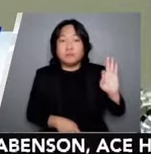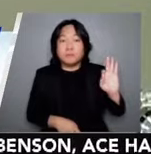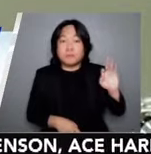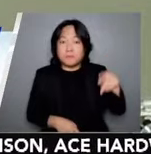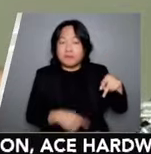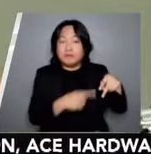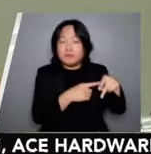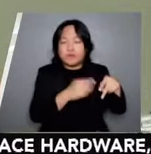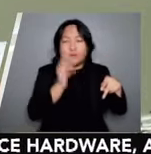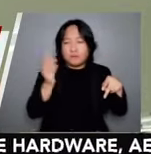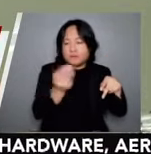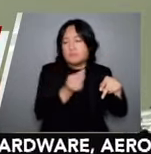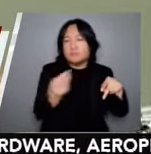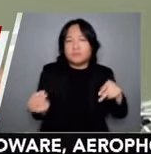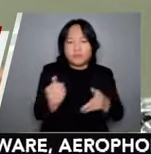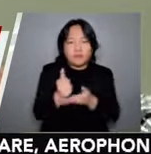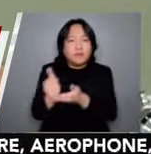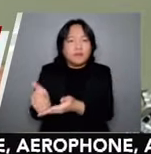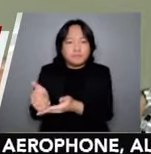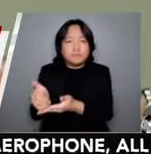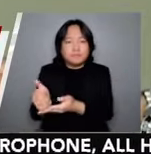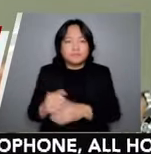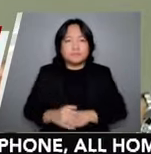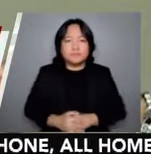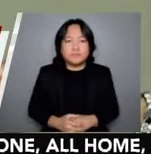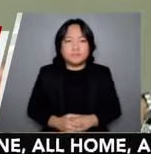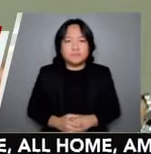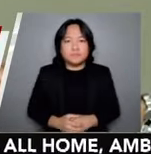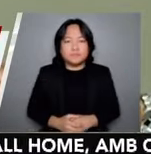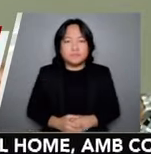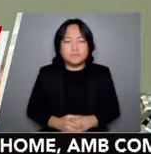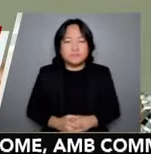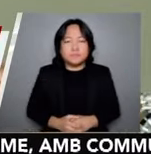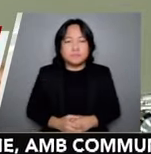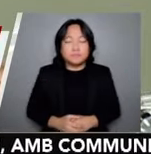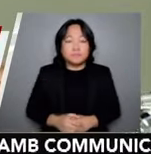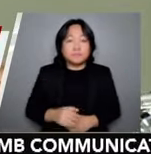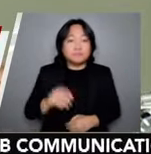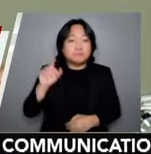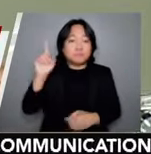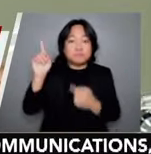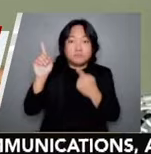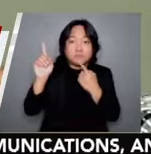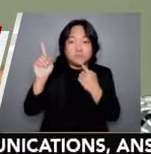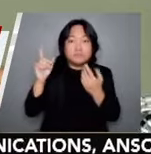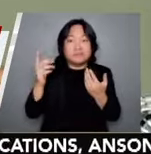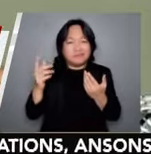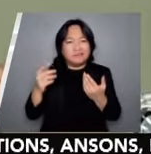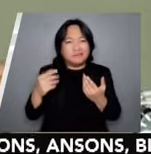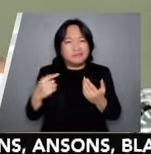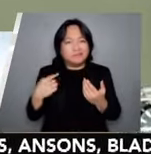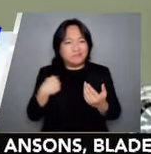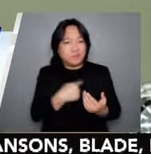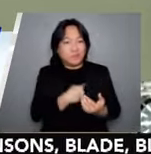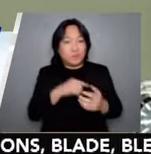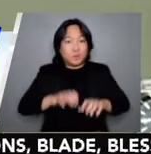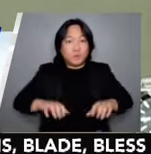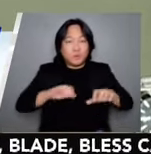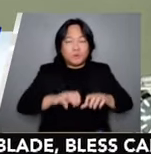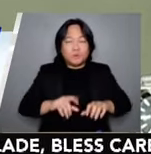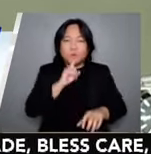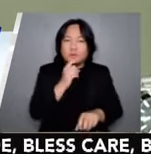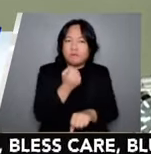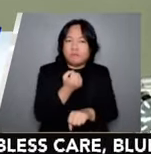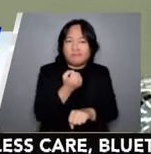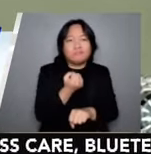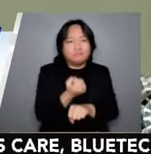po yung mga kasama po sa hazard po sa aming mga trabaho. Kung maliban sa mga smoke, fire, so possible